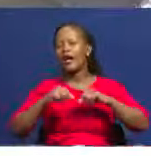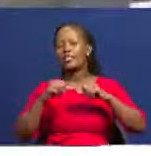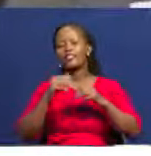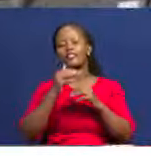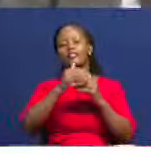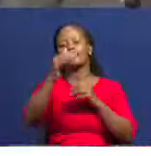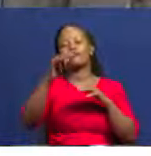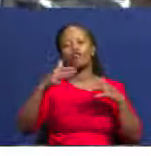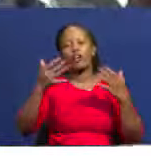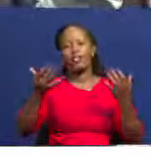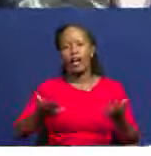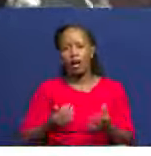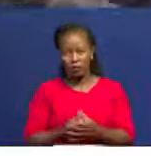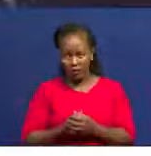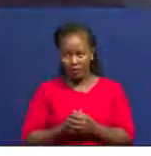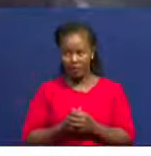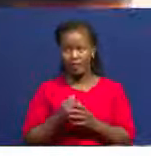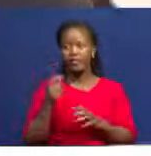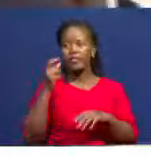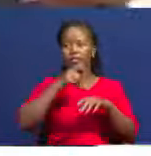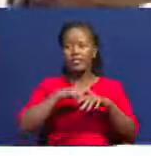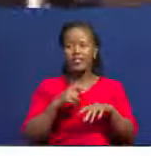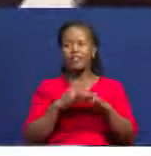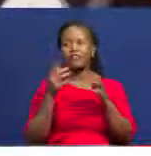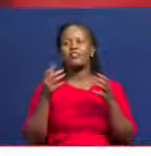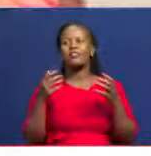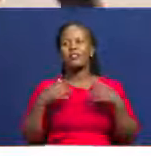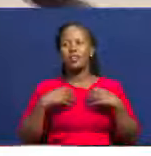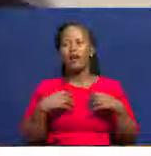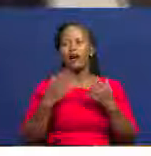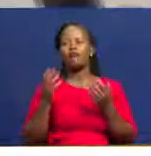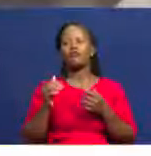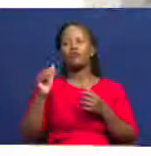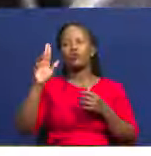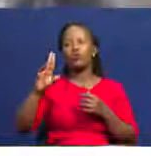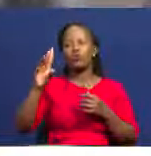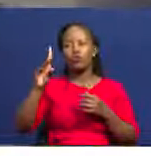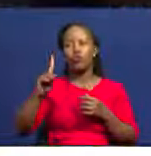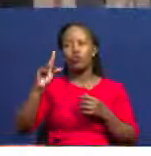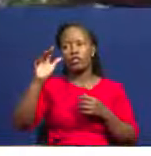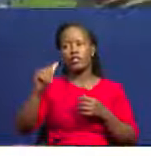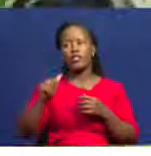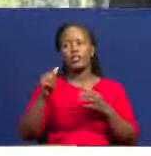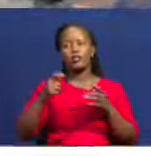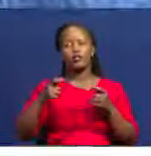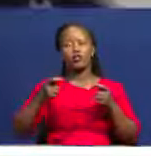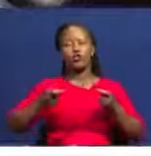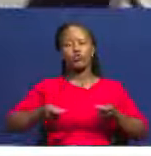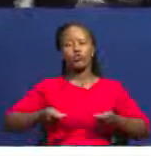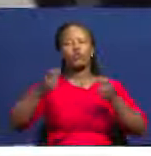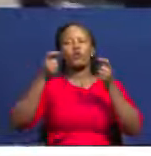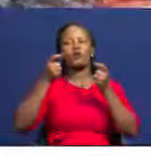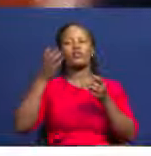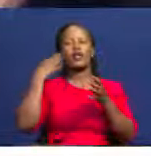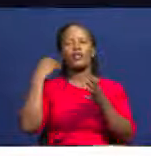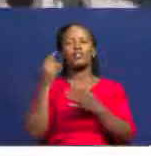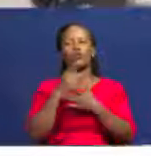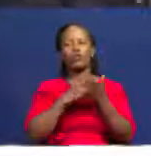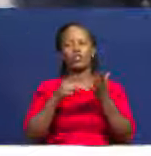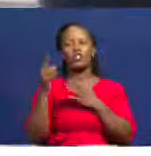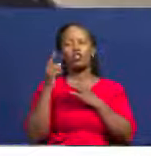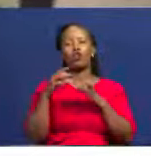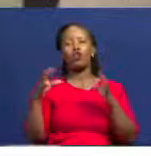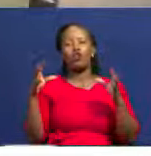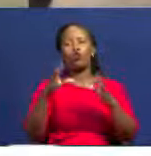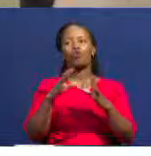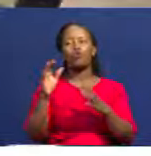Huku wakitekeleza matambiko na kuweka upya nembo ya chama cha UDA kilichoharibiwa wiki iliyopita mjini Kericho, wazee hao walitoa wito kwa